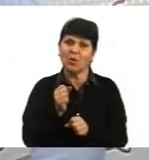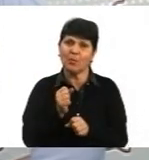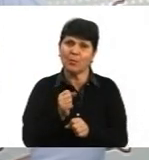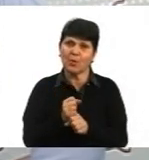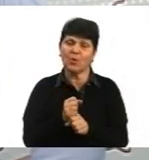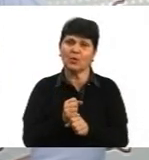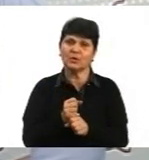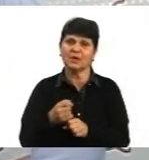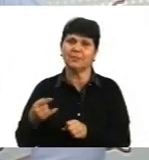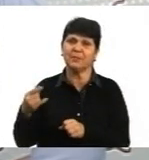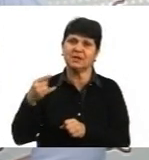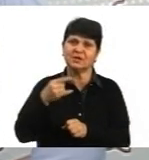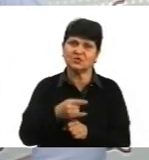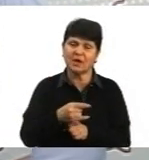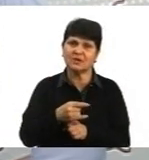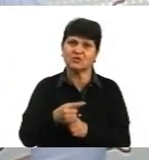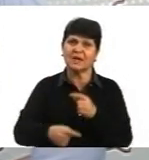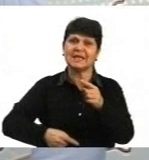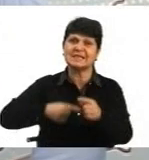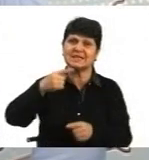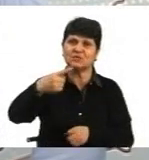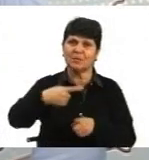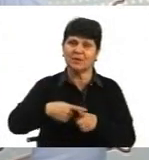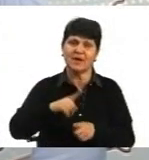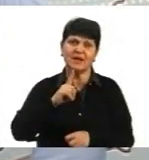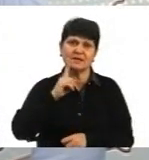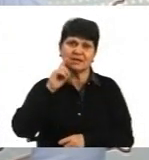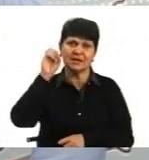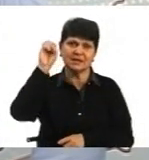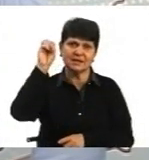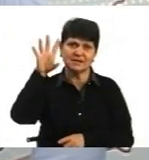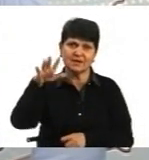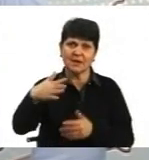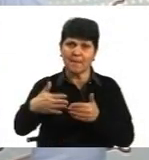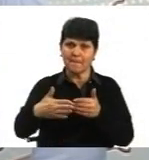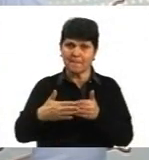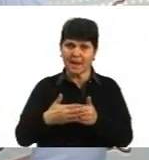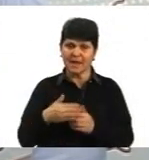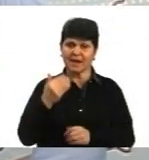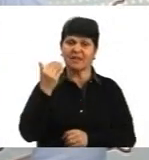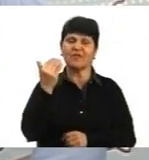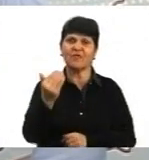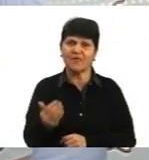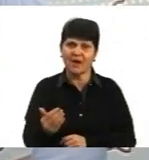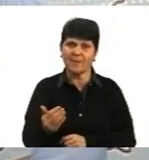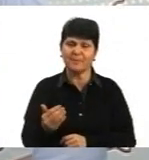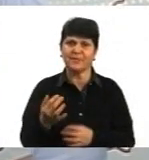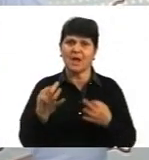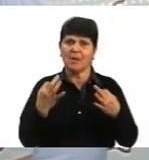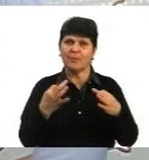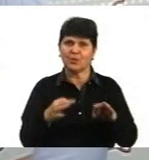швидкістю до слідуючого перехрестя, зелене світло загорається безпосередньо перед вами. Тобто, пропускаючи